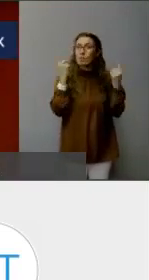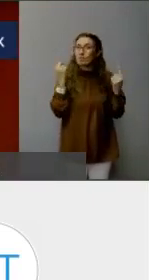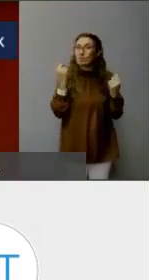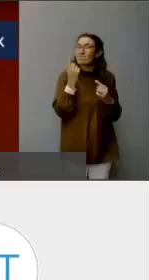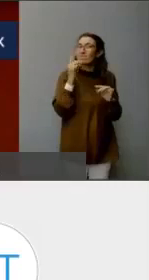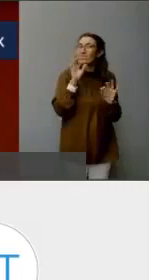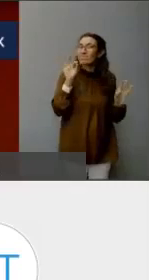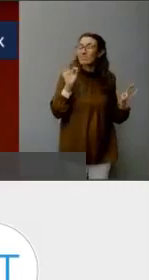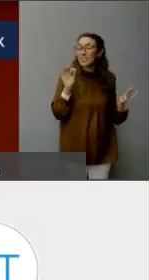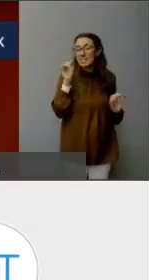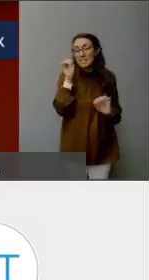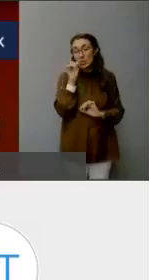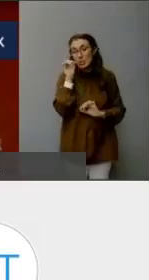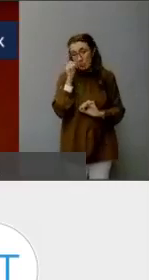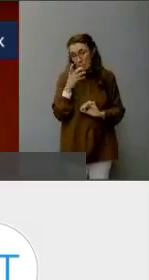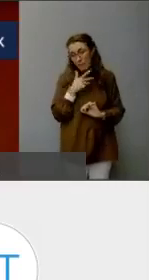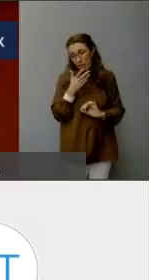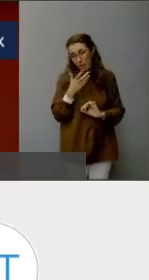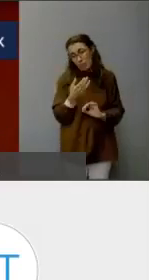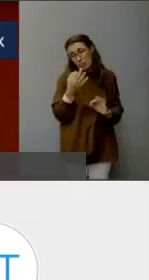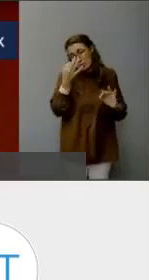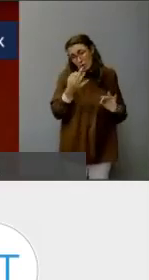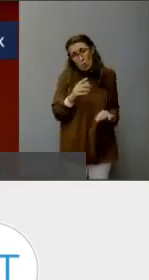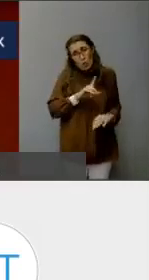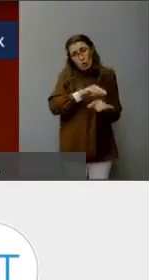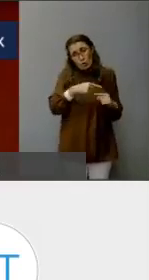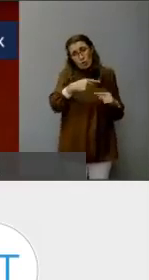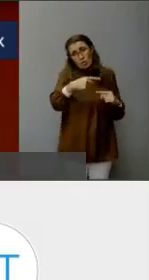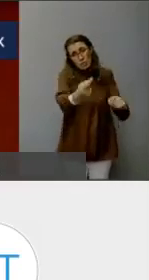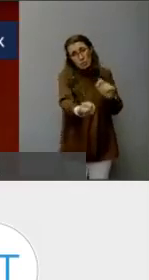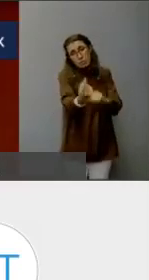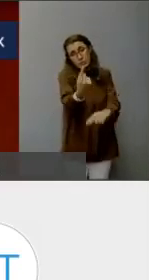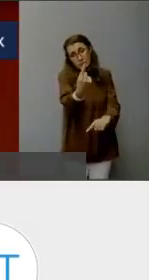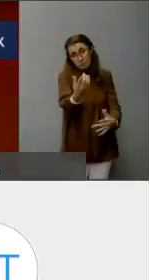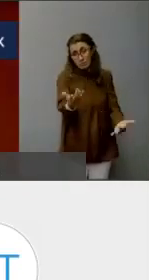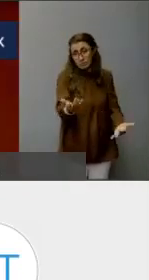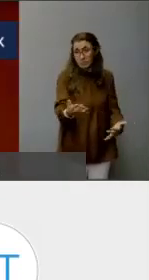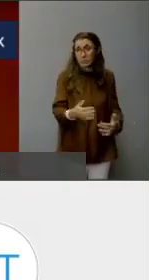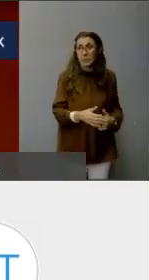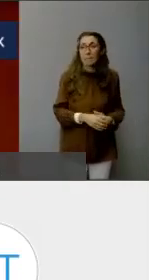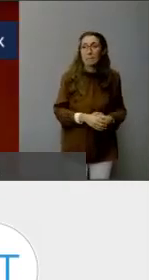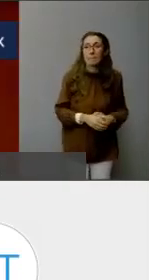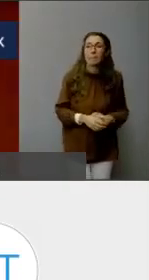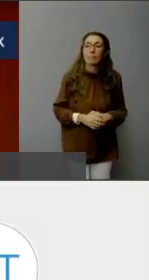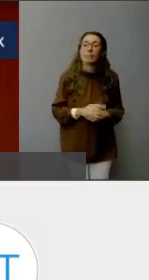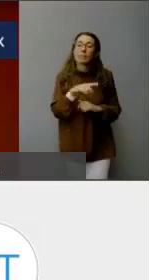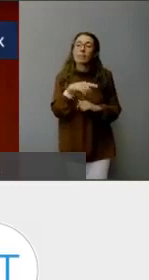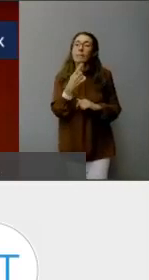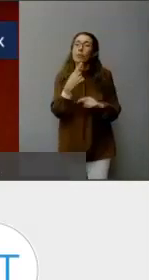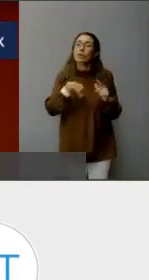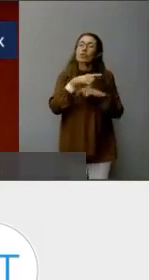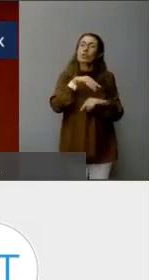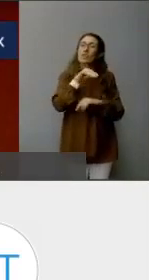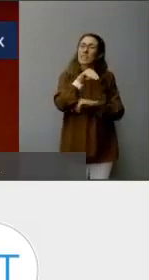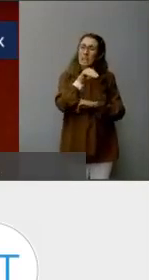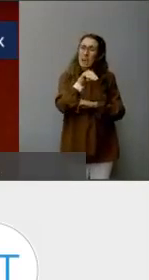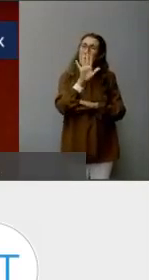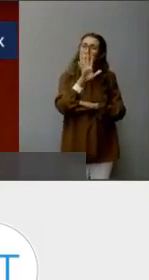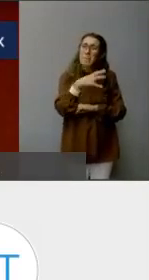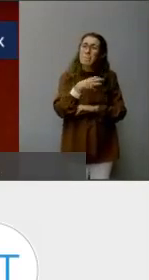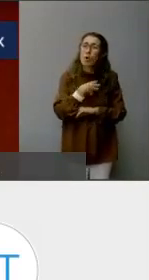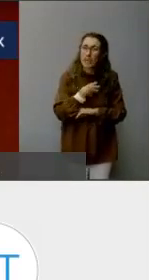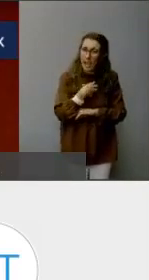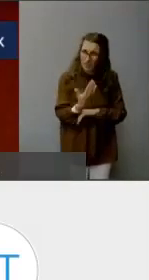sia e che verrà alla luce tra qualche tempo ma verrà alla luce poi ci domandiamo se morale se